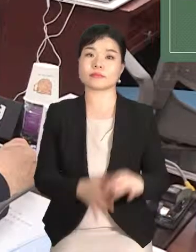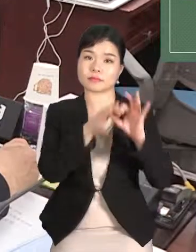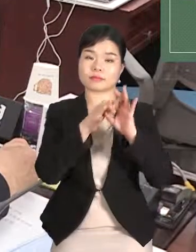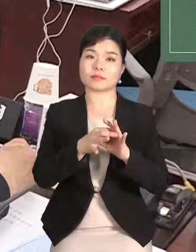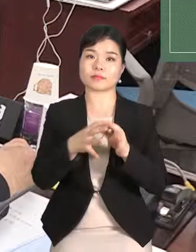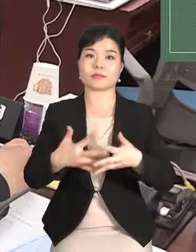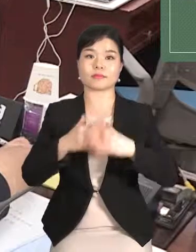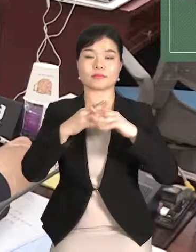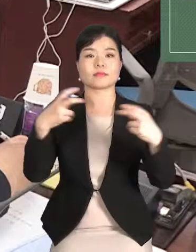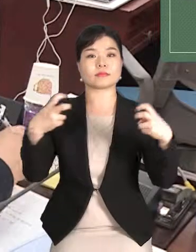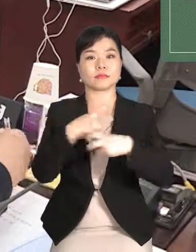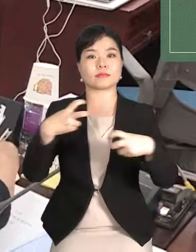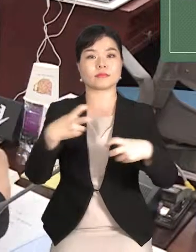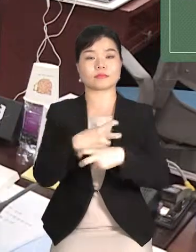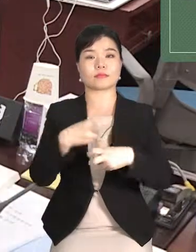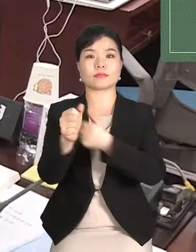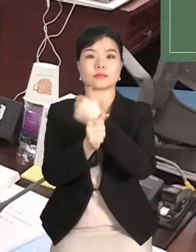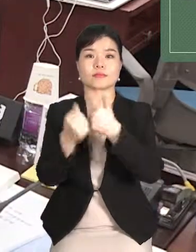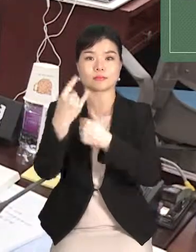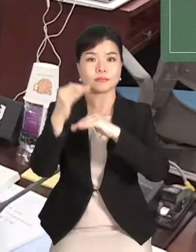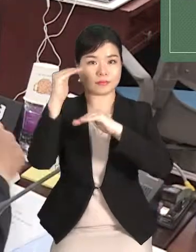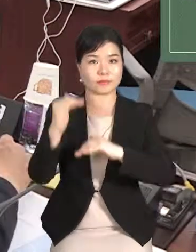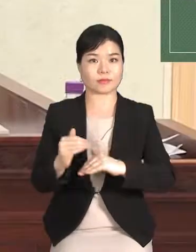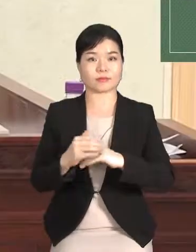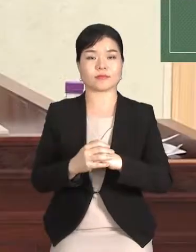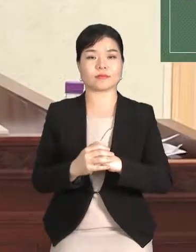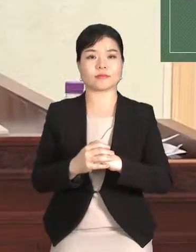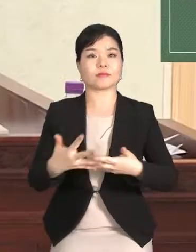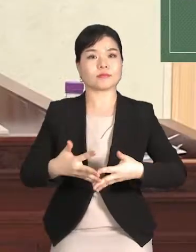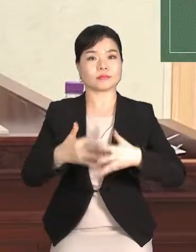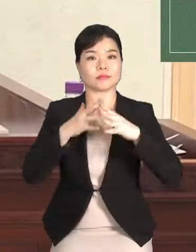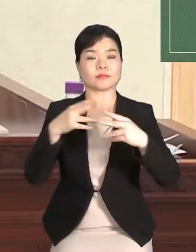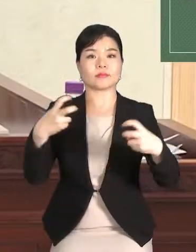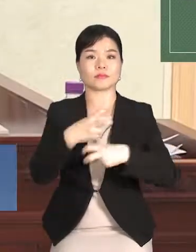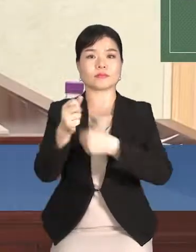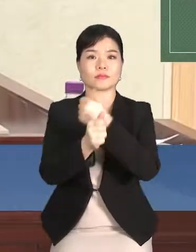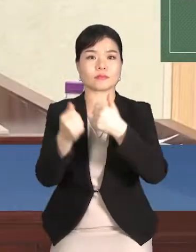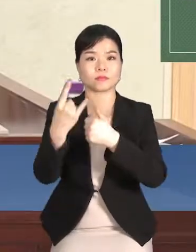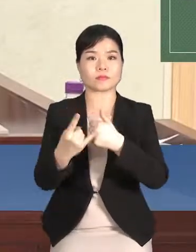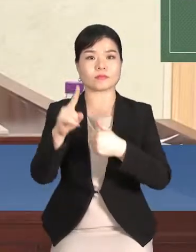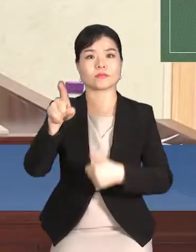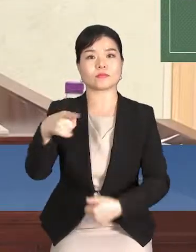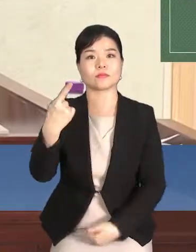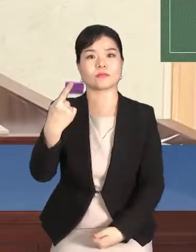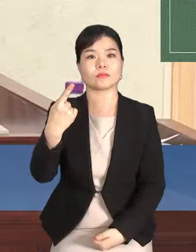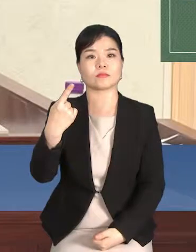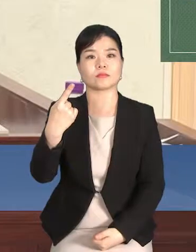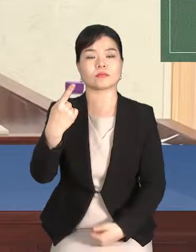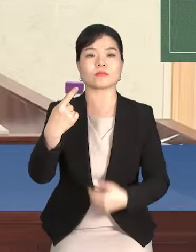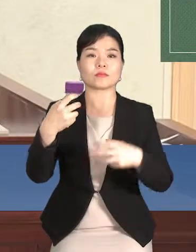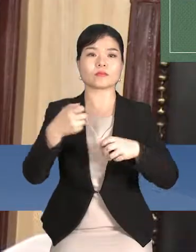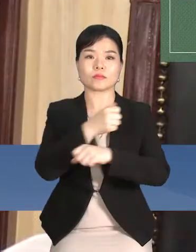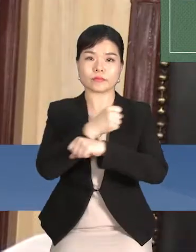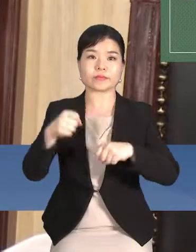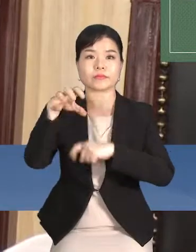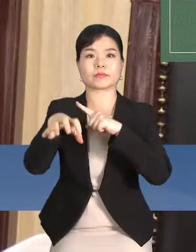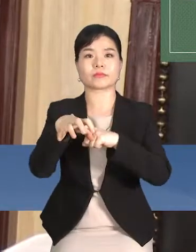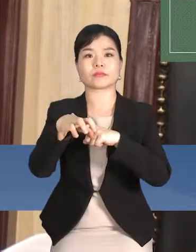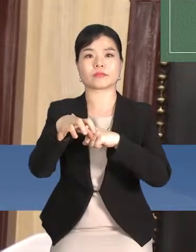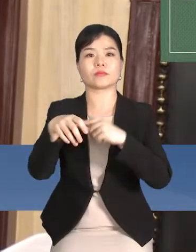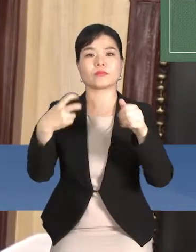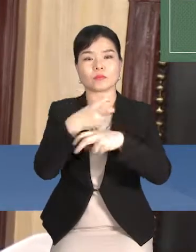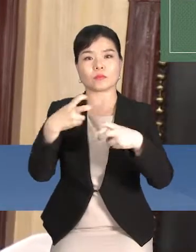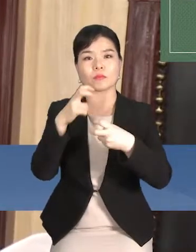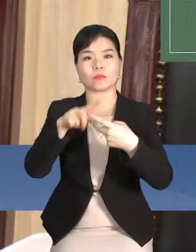이어서 건설교통위원회 소식 만나보겠습니다. 건설교통위원회는 대도시권 광역교통관리에 관한 특별법 개정